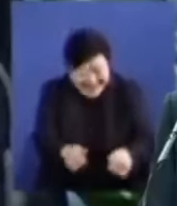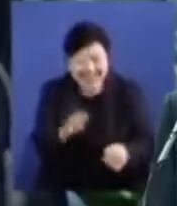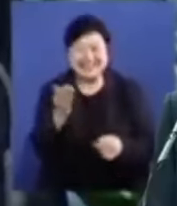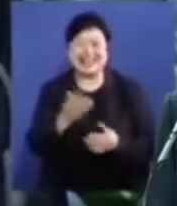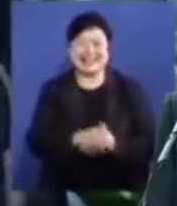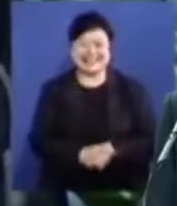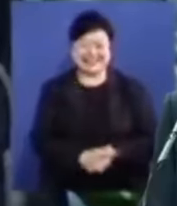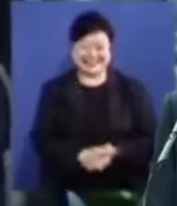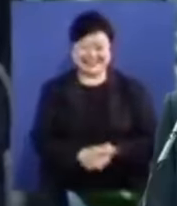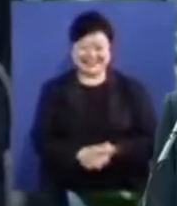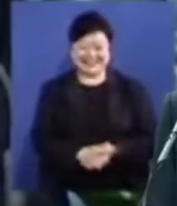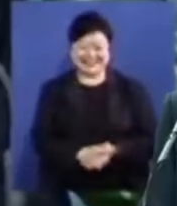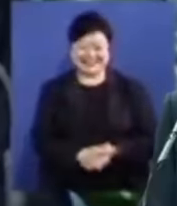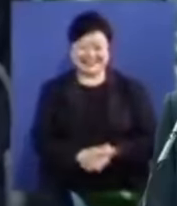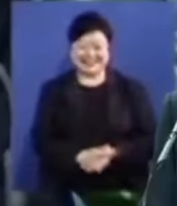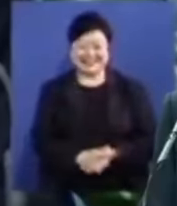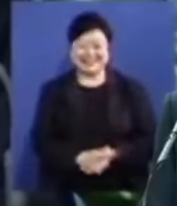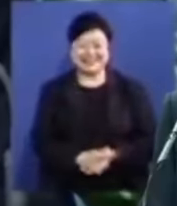되겠어.